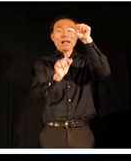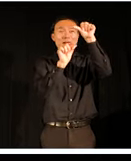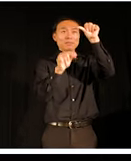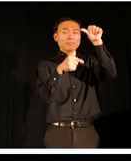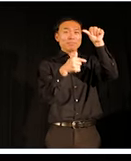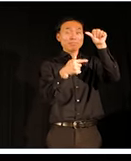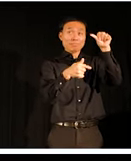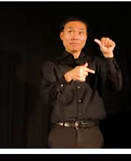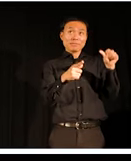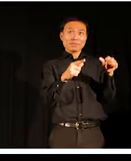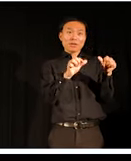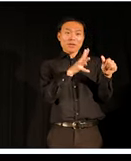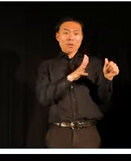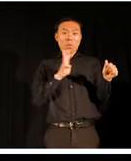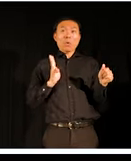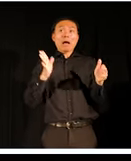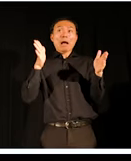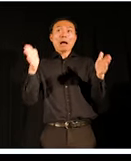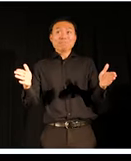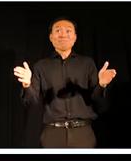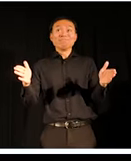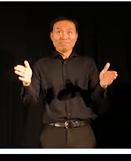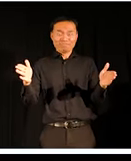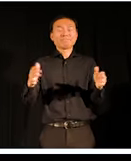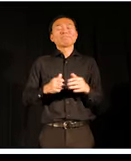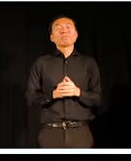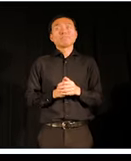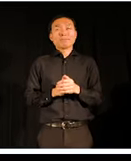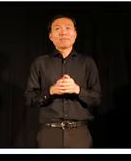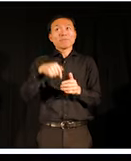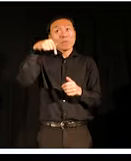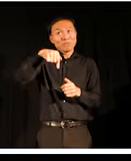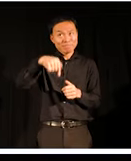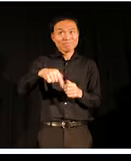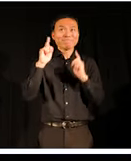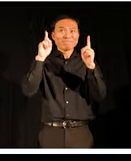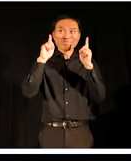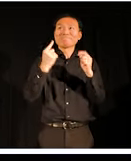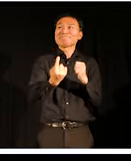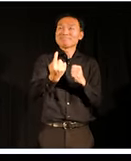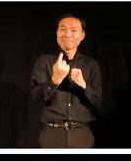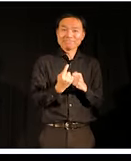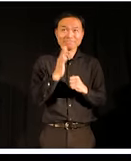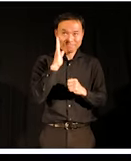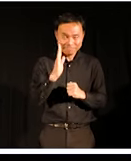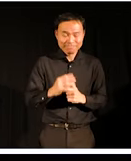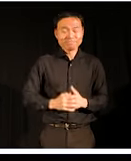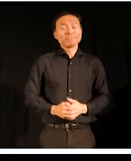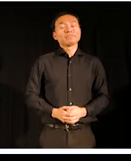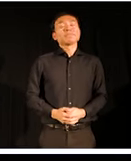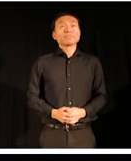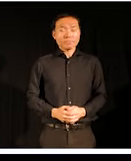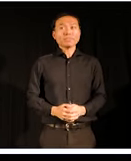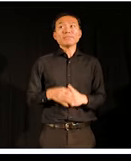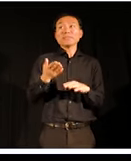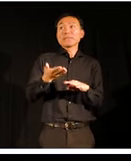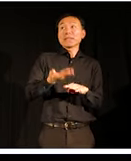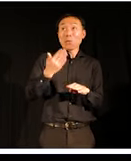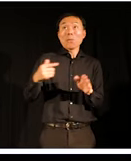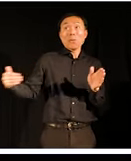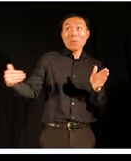祝日の4日間開催となりますえ是非えラチタ寺にお立ち寄りくださいますようお待ちしておりますえ以上を持ちまし